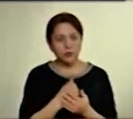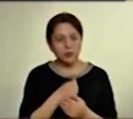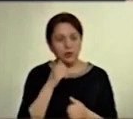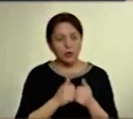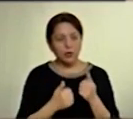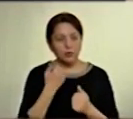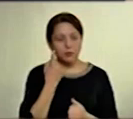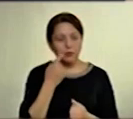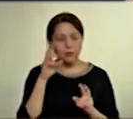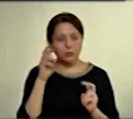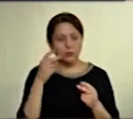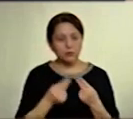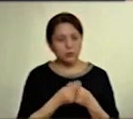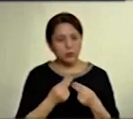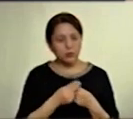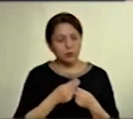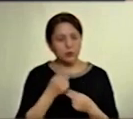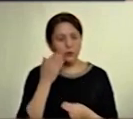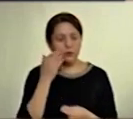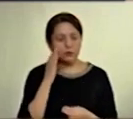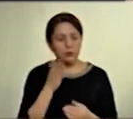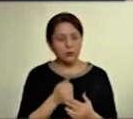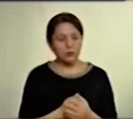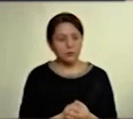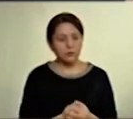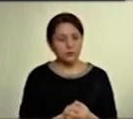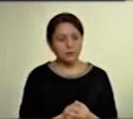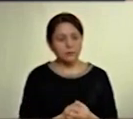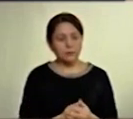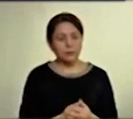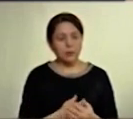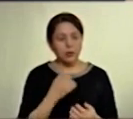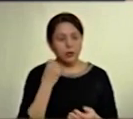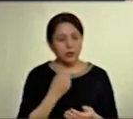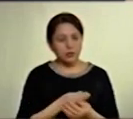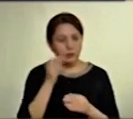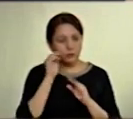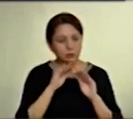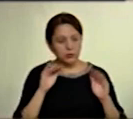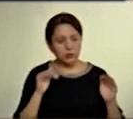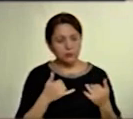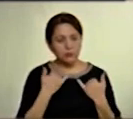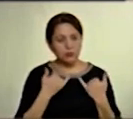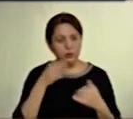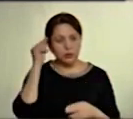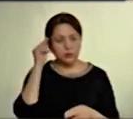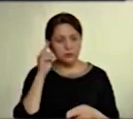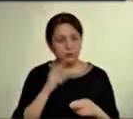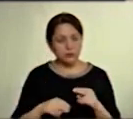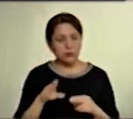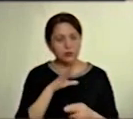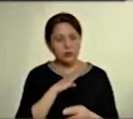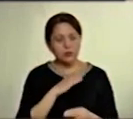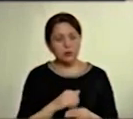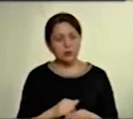o'zlashtirishingizga kengroq imkoniyatlar bo'lishi mumkin. Shu bilan aziz o'quvchilar, bugungi darsimiz o'z